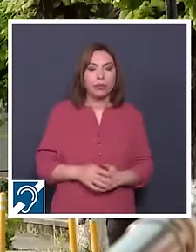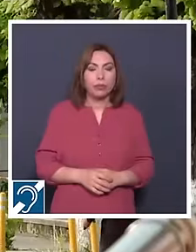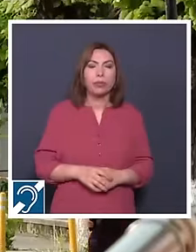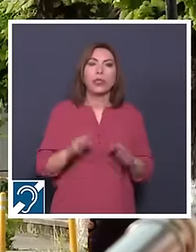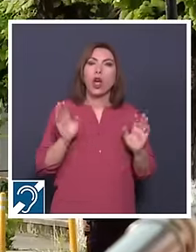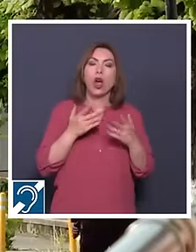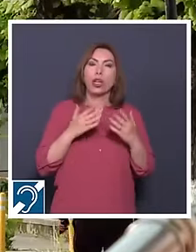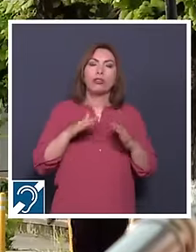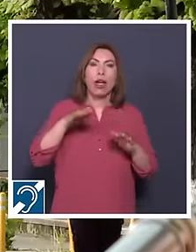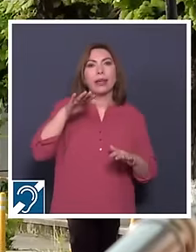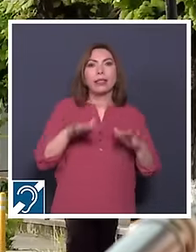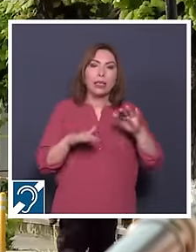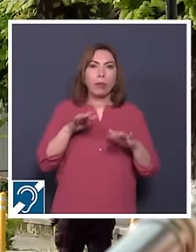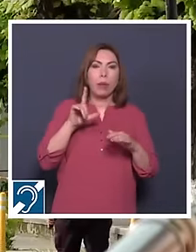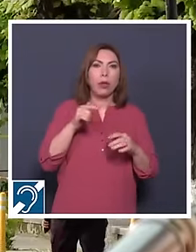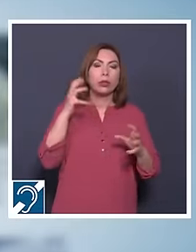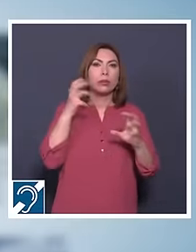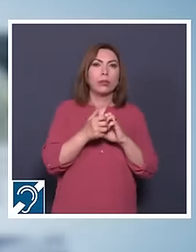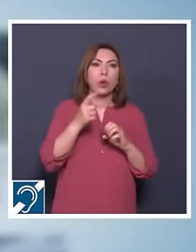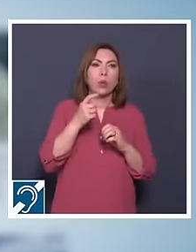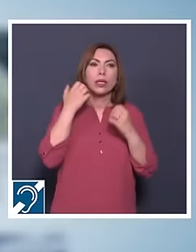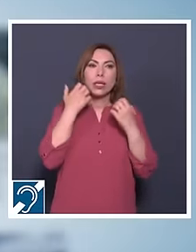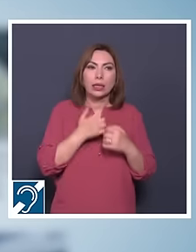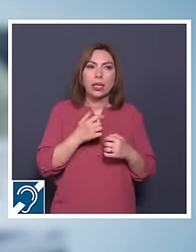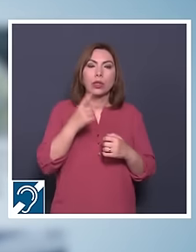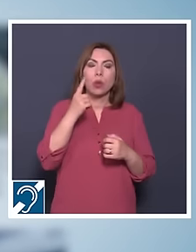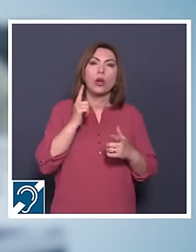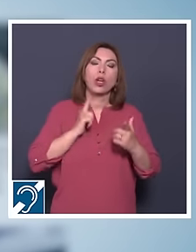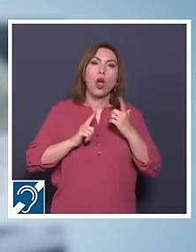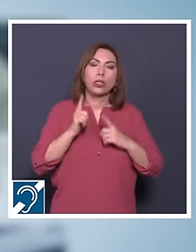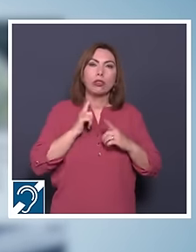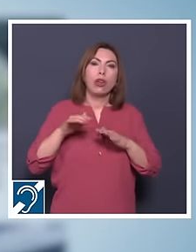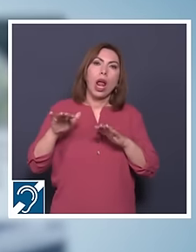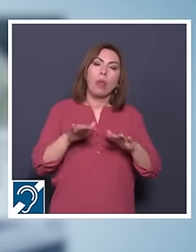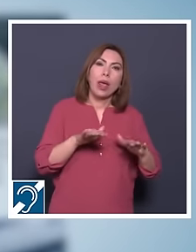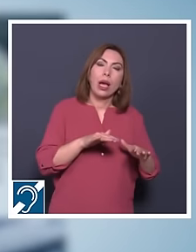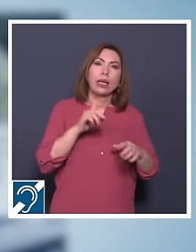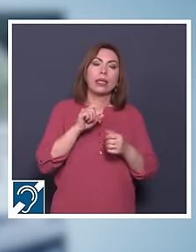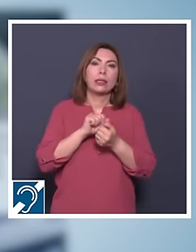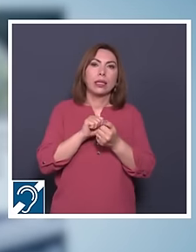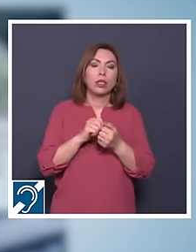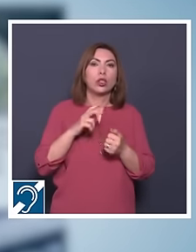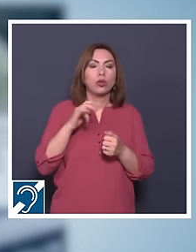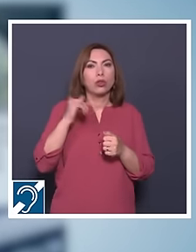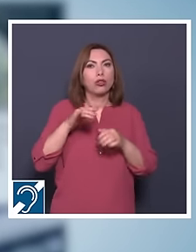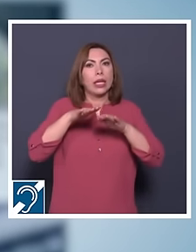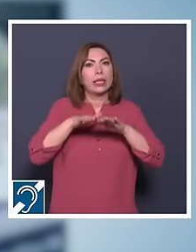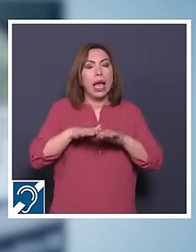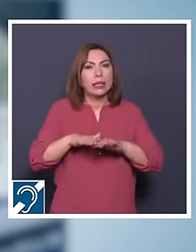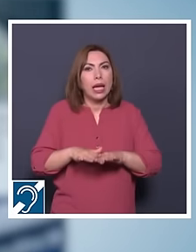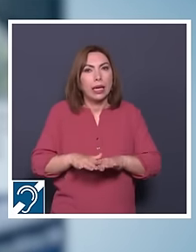Orice instabilitate poate să genereze un dezastru. Una dintre consecințele alunecărilor de teren sunt și